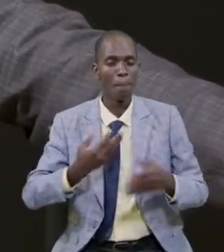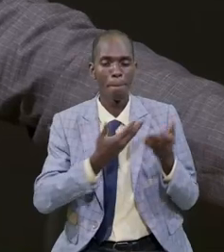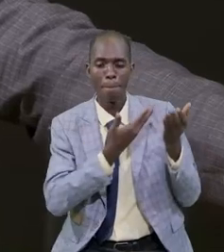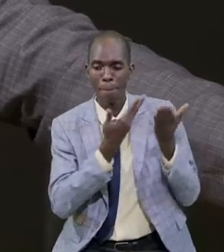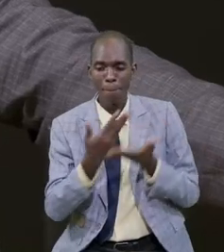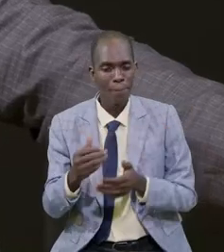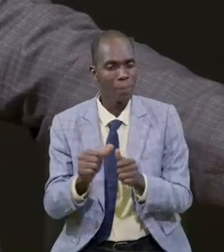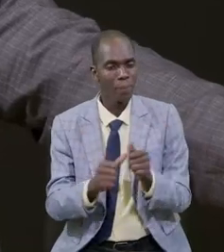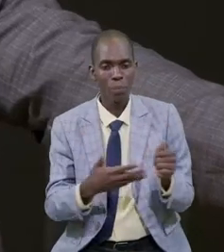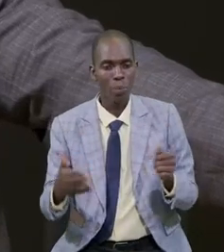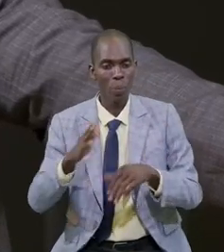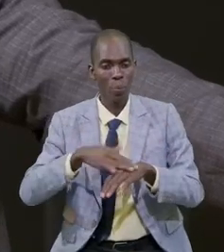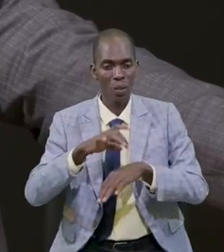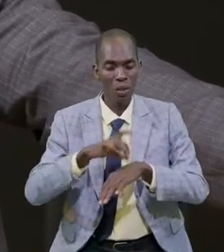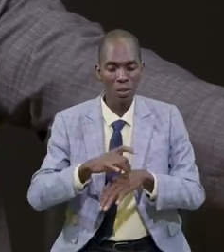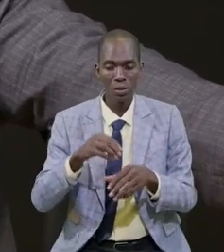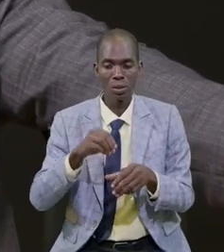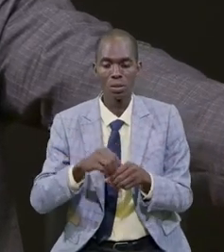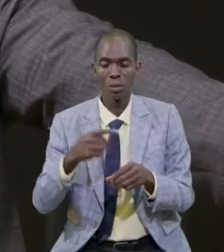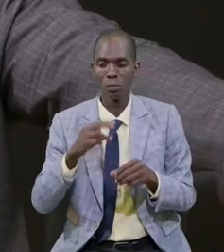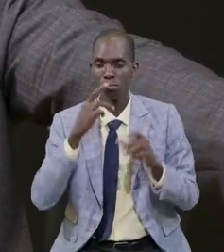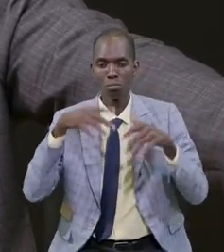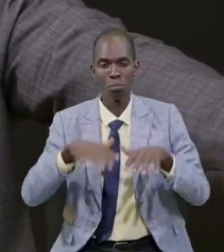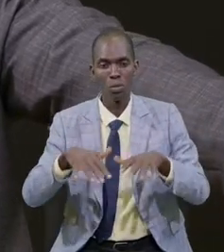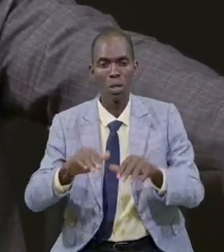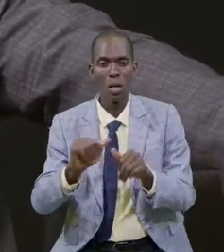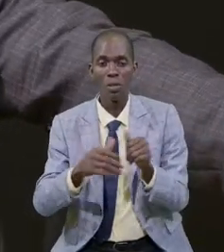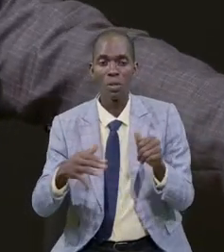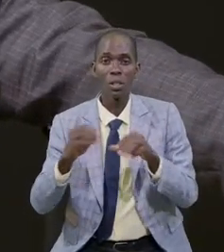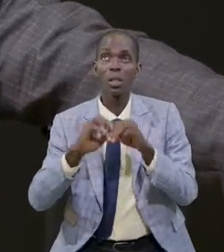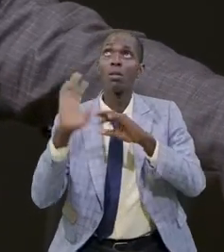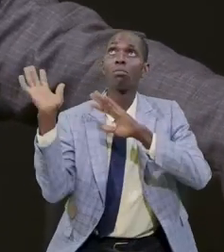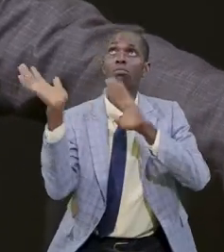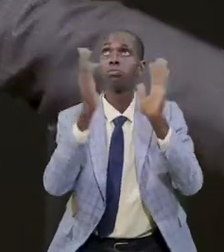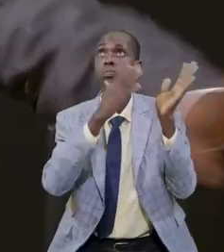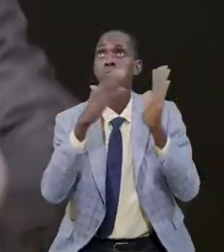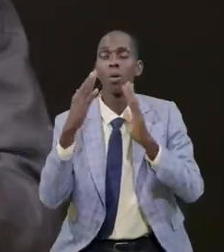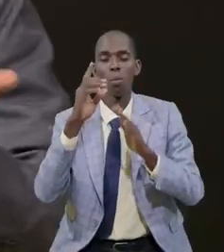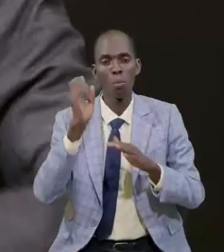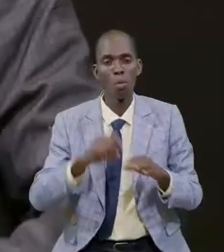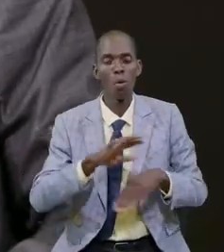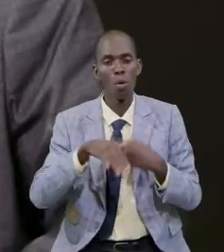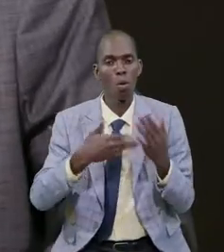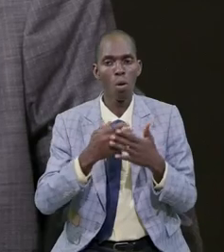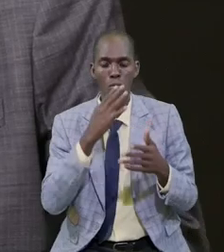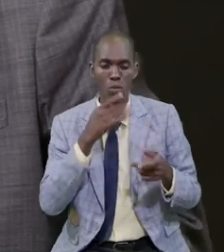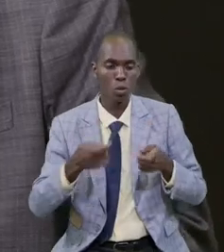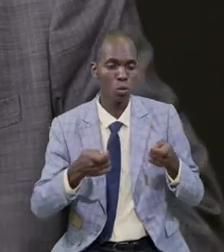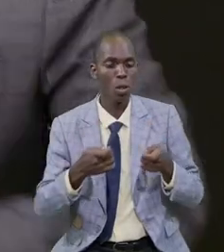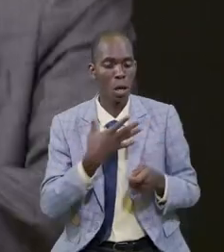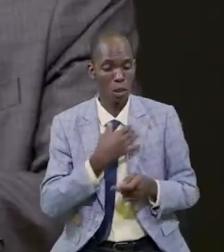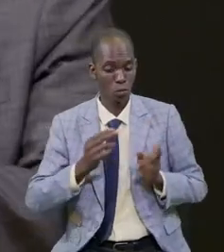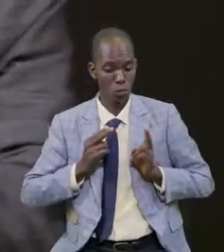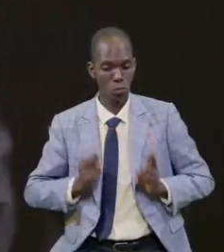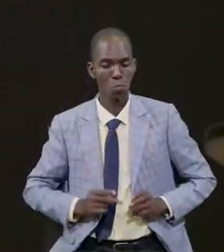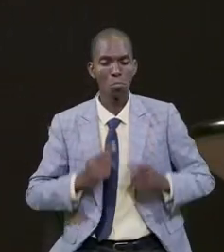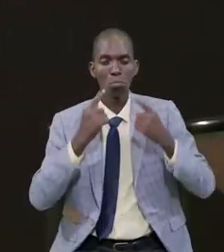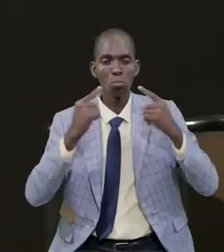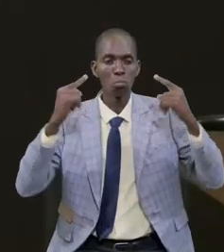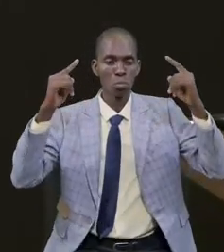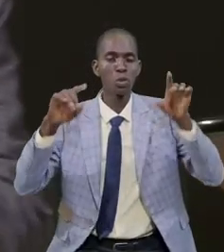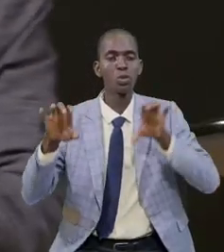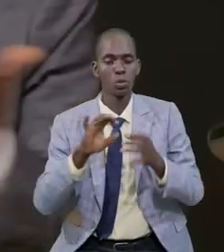terre, tout ce qui est dans la mer, tout ce qui est dans les airs, donc dans le ciel, sous son contrôle. Et l'homme a fait